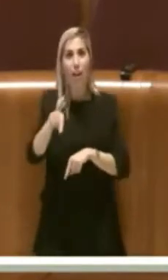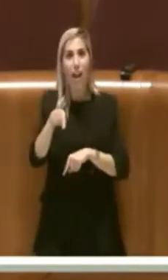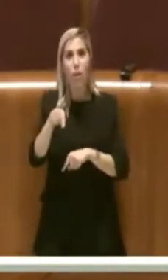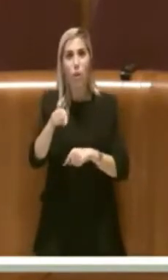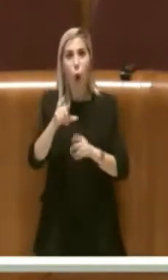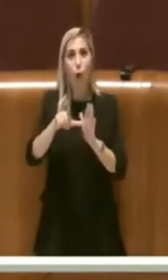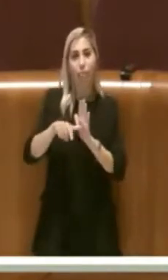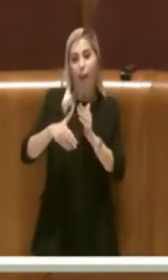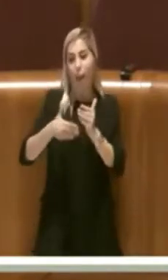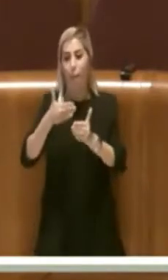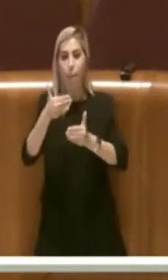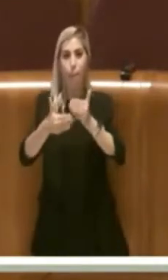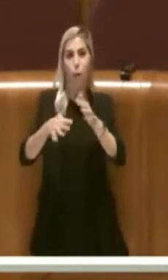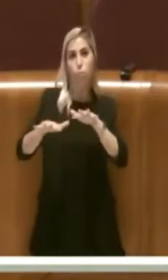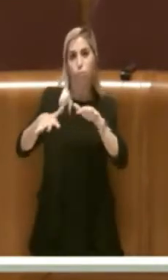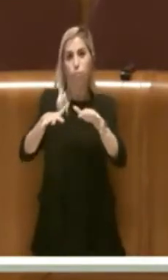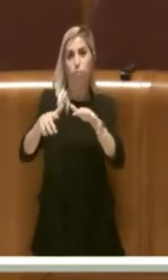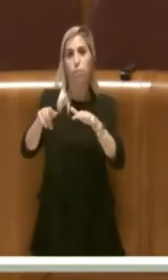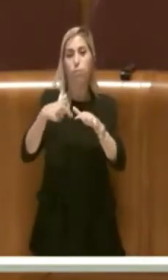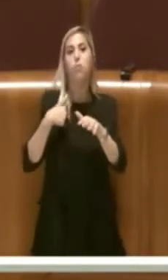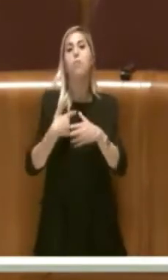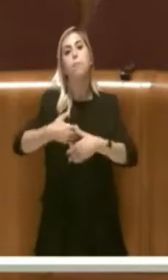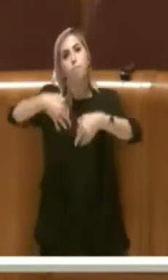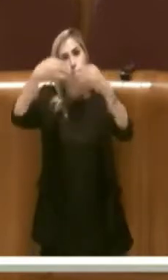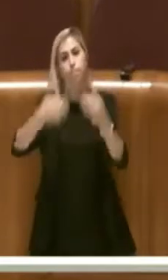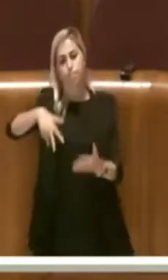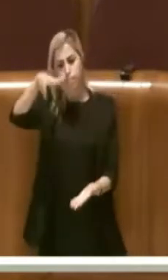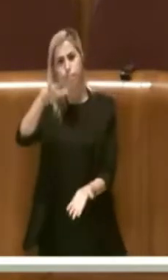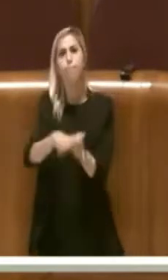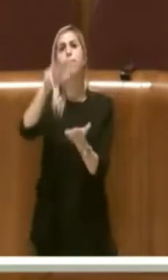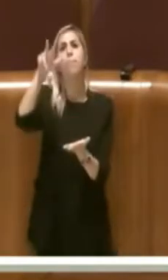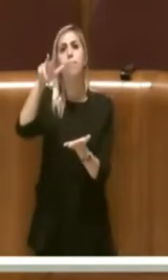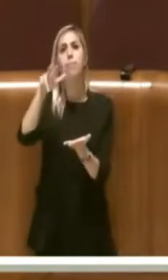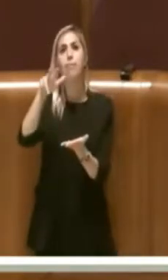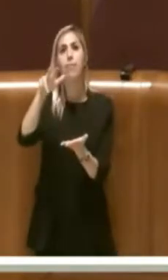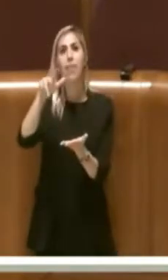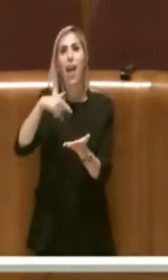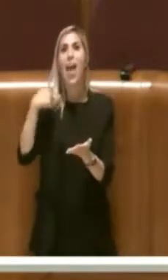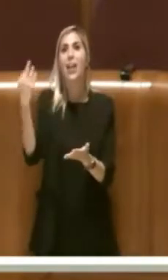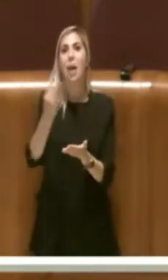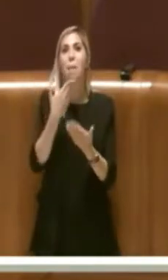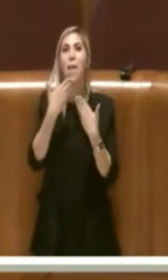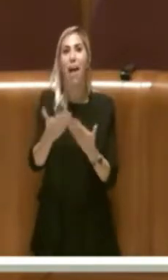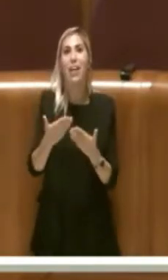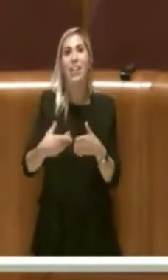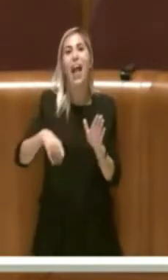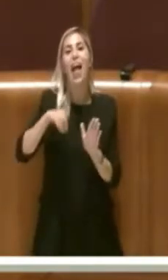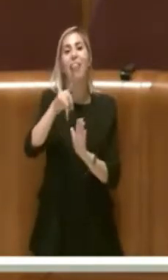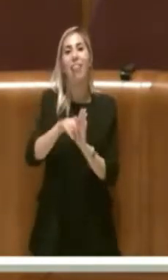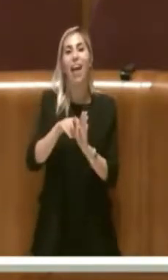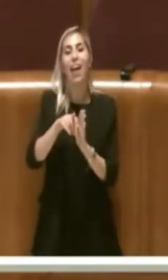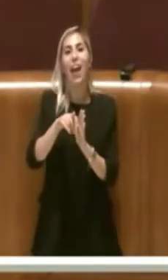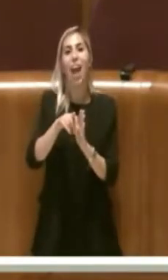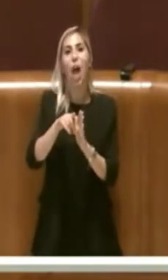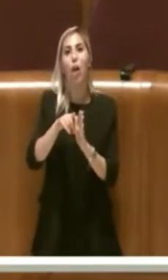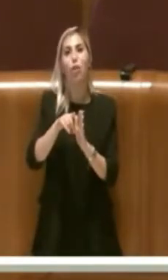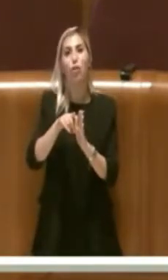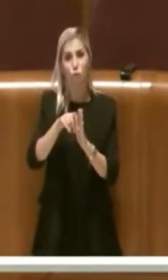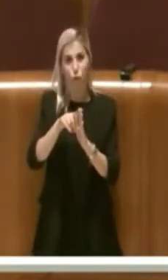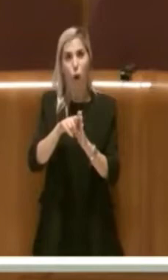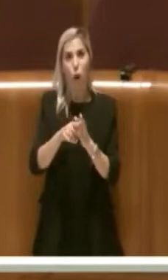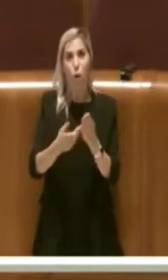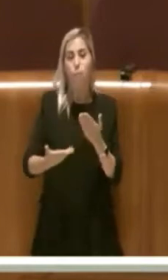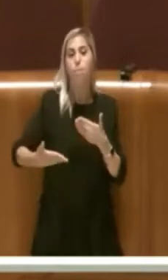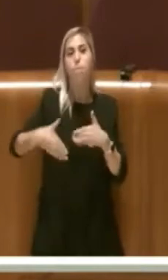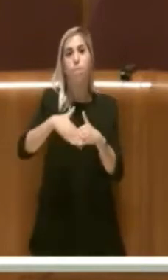frattempo, medio tempore, è stato assicurato. Sempre attraverso il decreto che ce l'ha consentito, attraverso l'applicazione